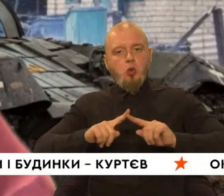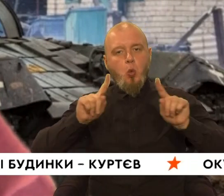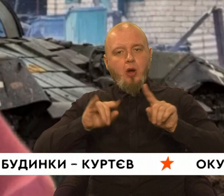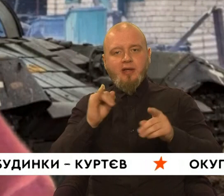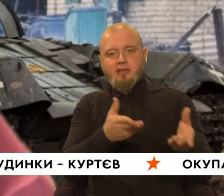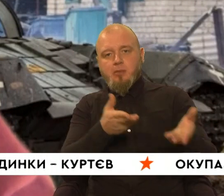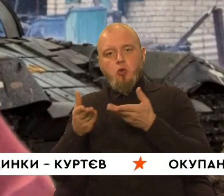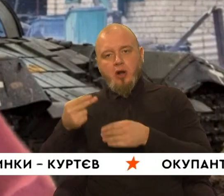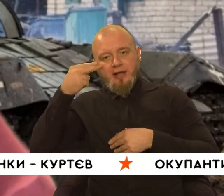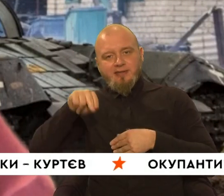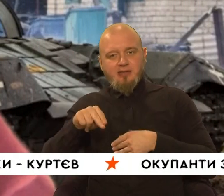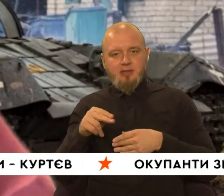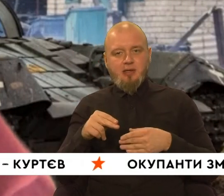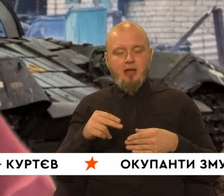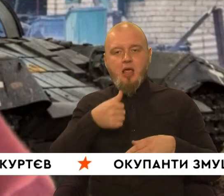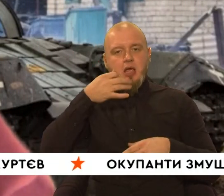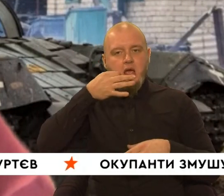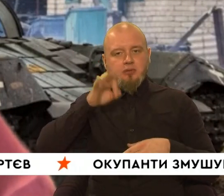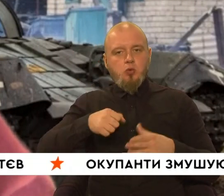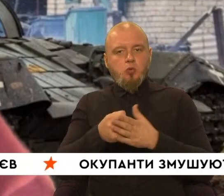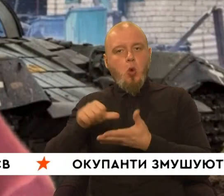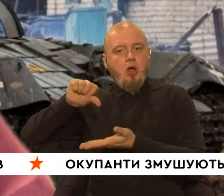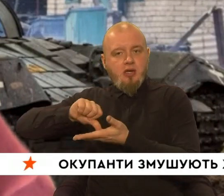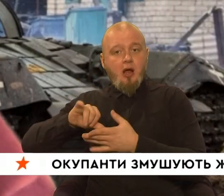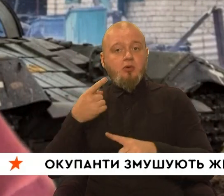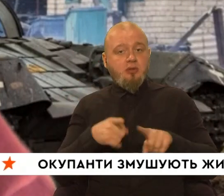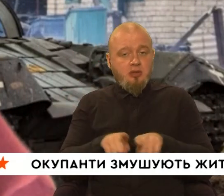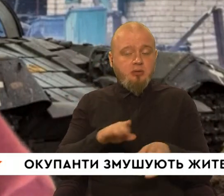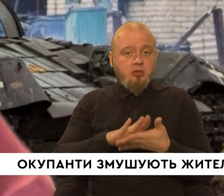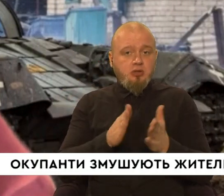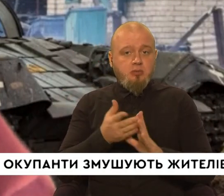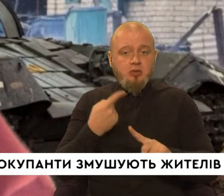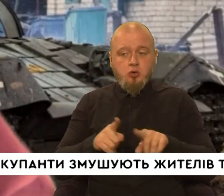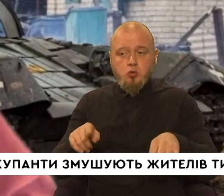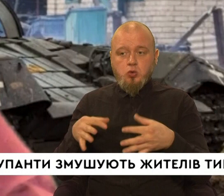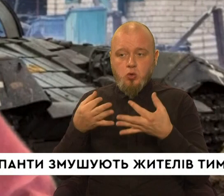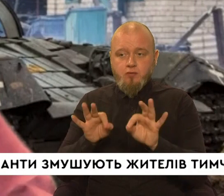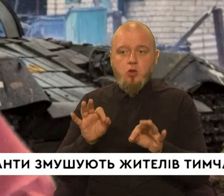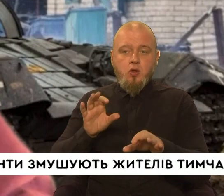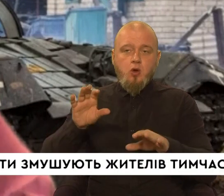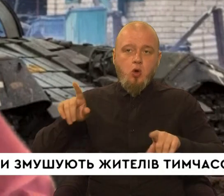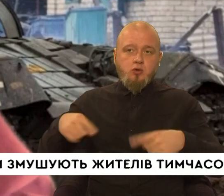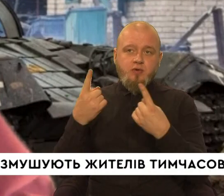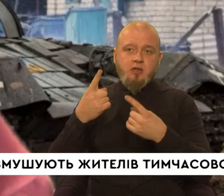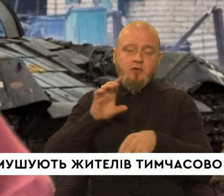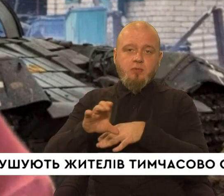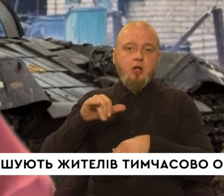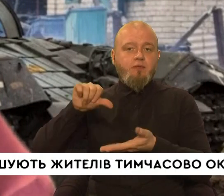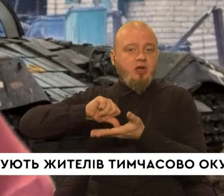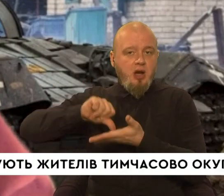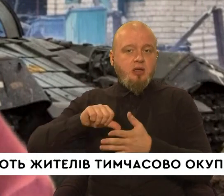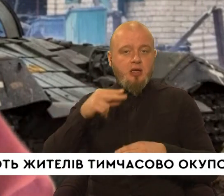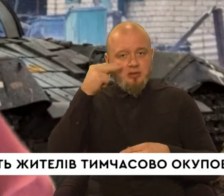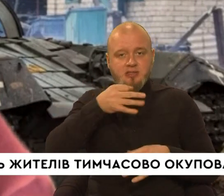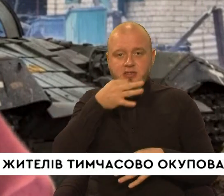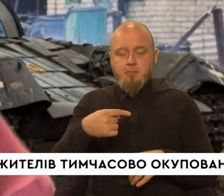запрошувати китайських експертів до Ірану. Таким чином це дозволило організувати виробництво в Ірані. Китайцям також сказали, ми хочемо, щоб